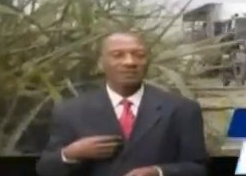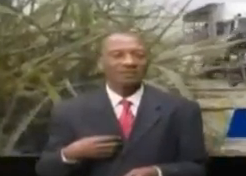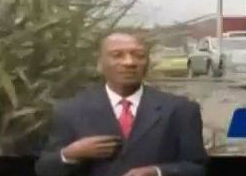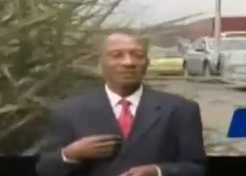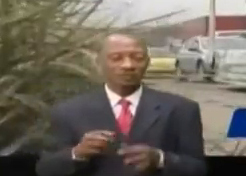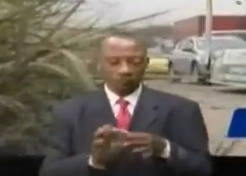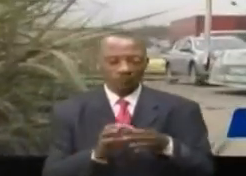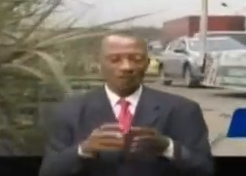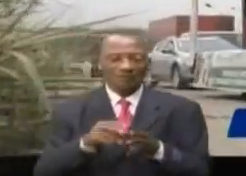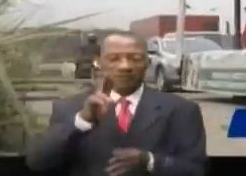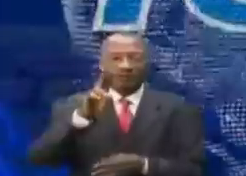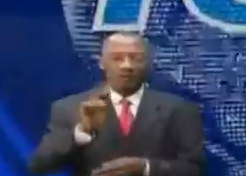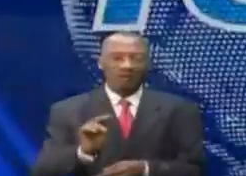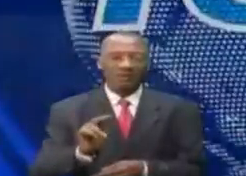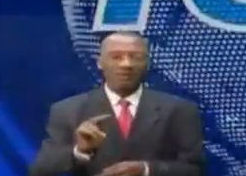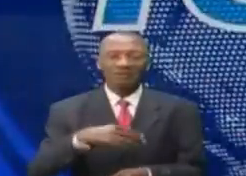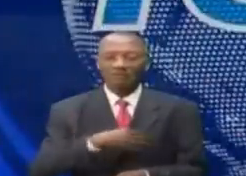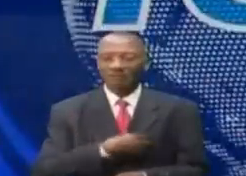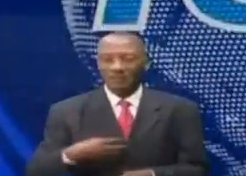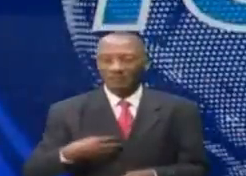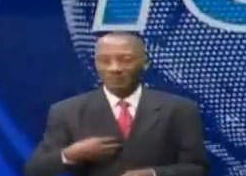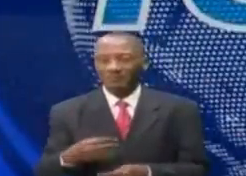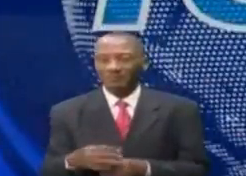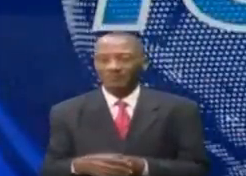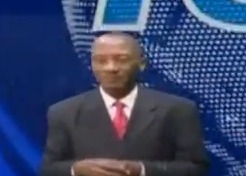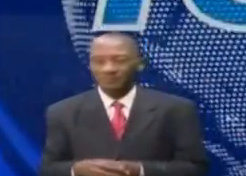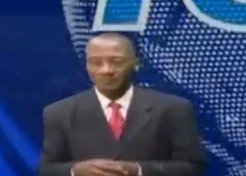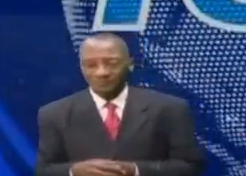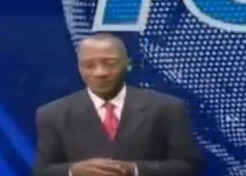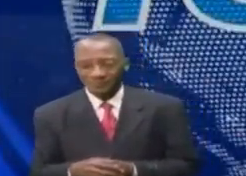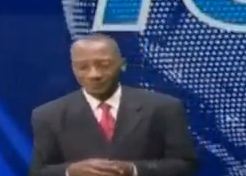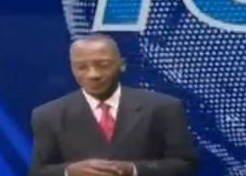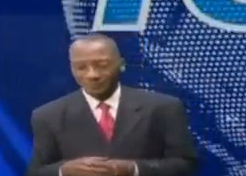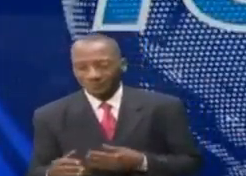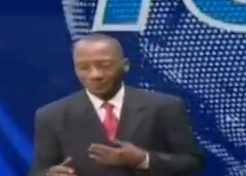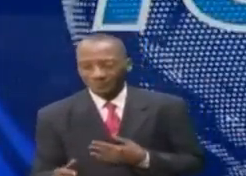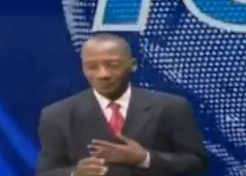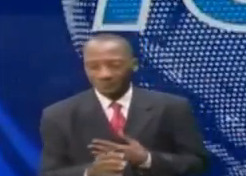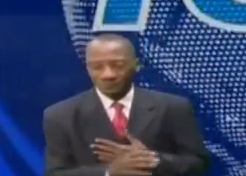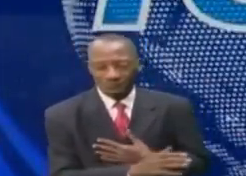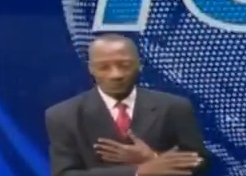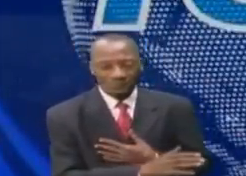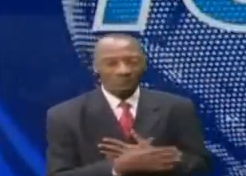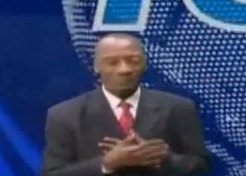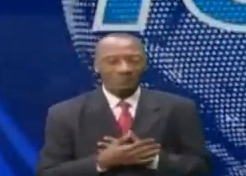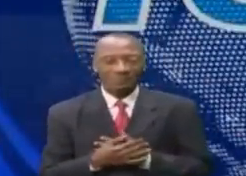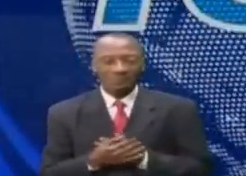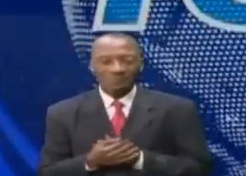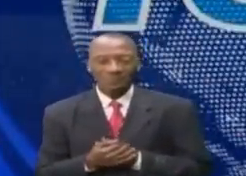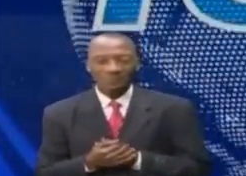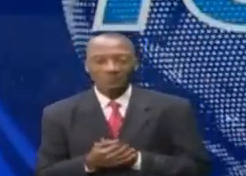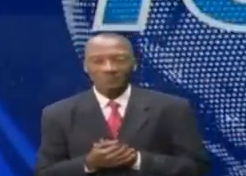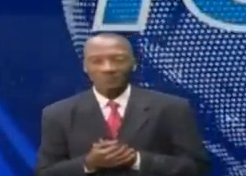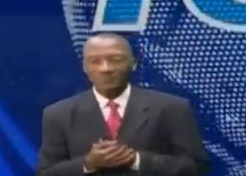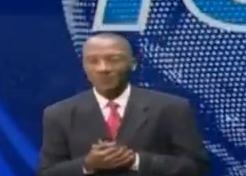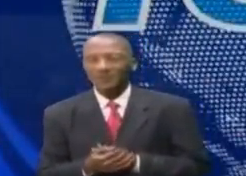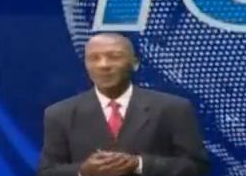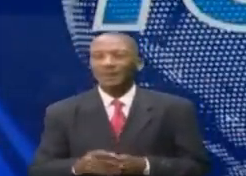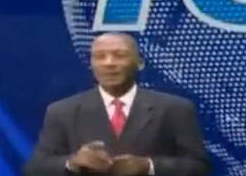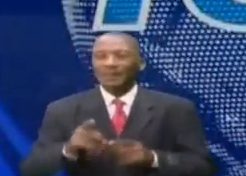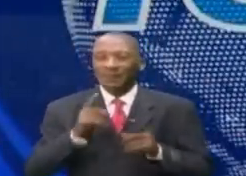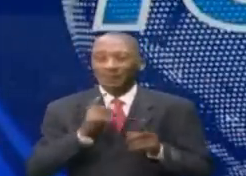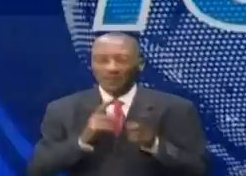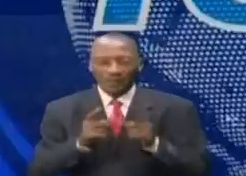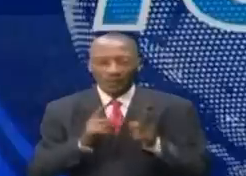Femmes à Kinshasa. Deux questions liées à la santé sexuelle et reproductrice ont été évoquées lors